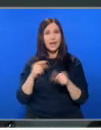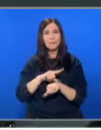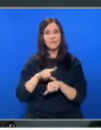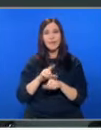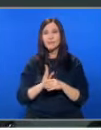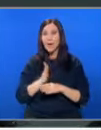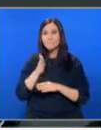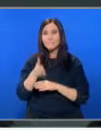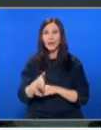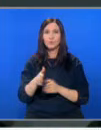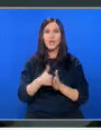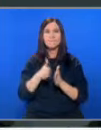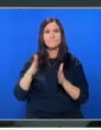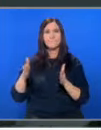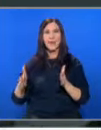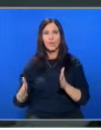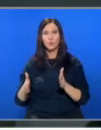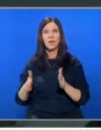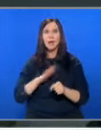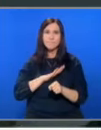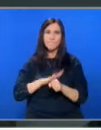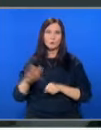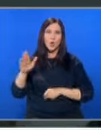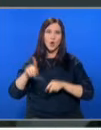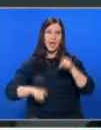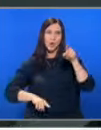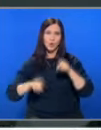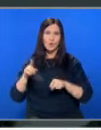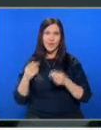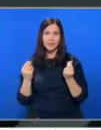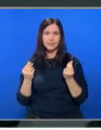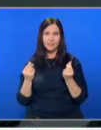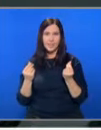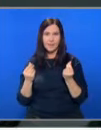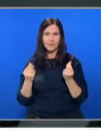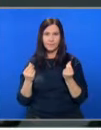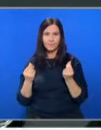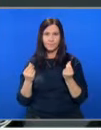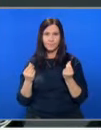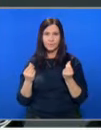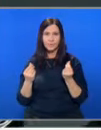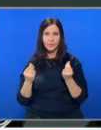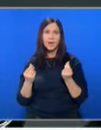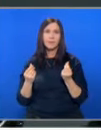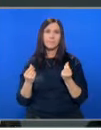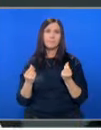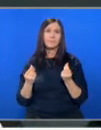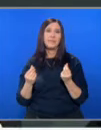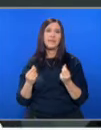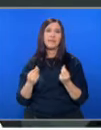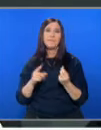на преходния период, нали, пълно регулиране на цени, при дерегулиран пазар на